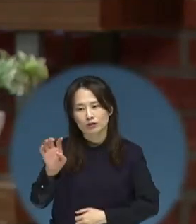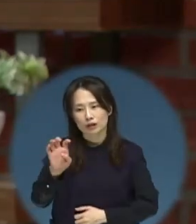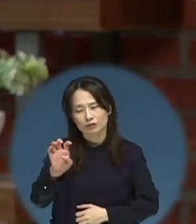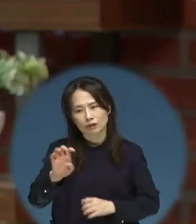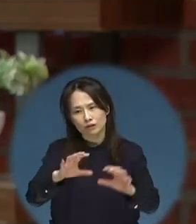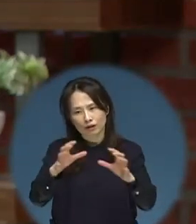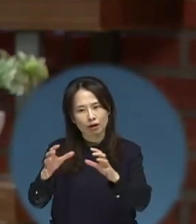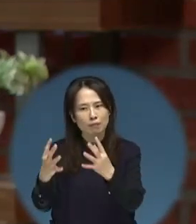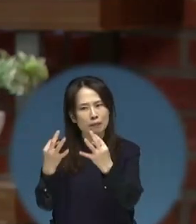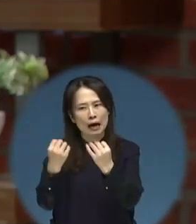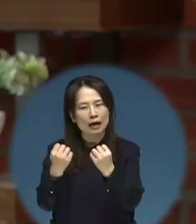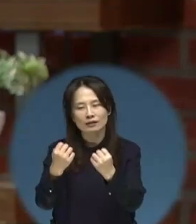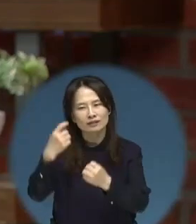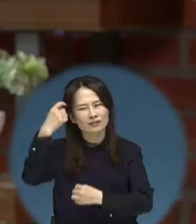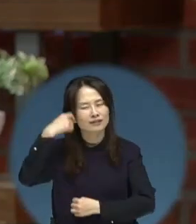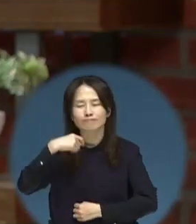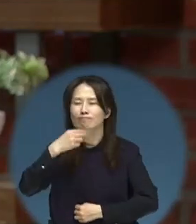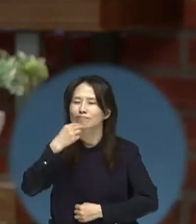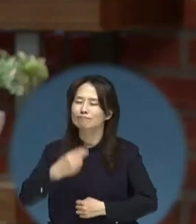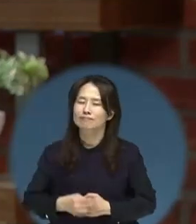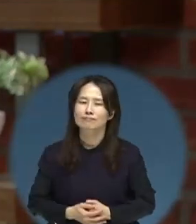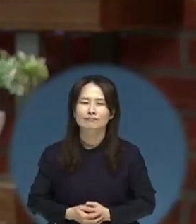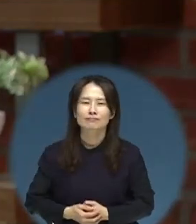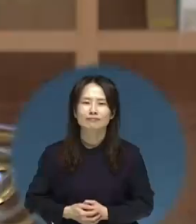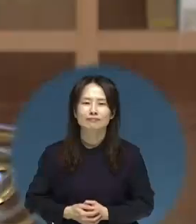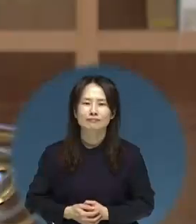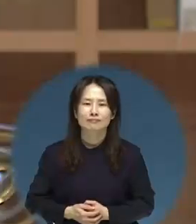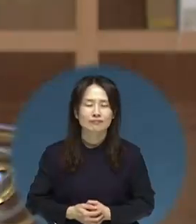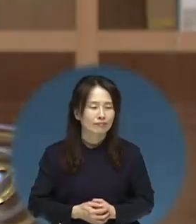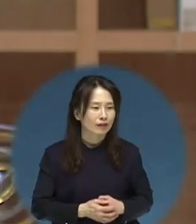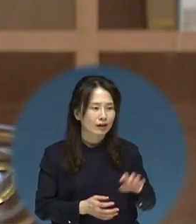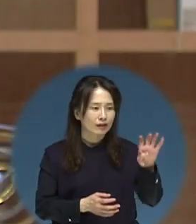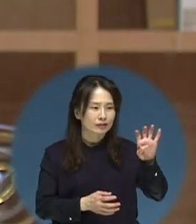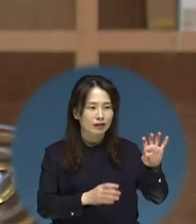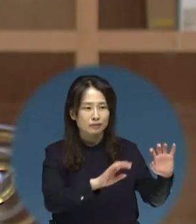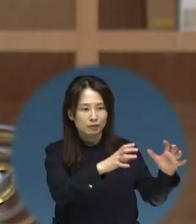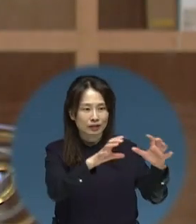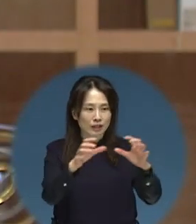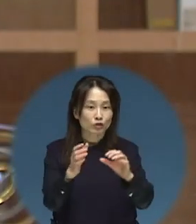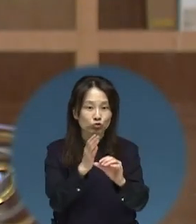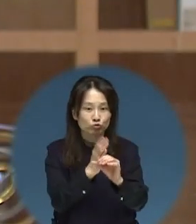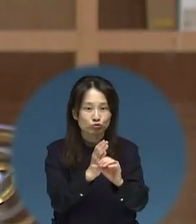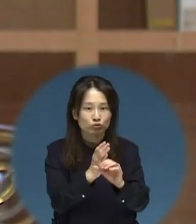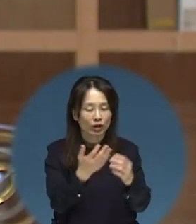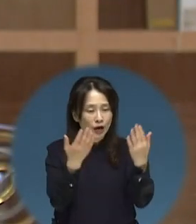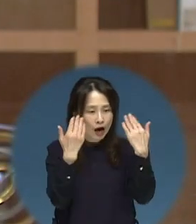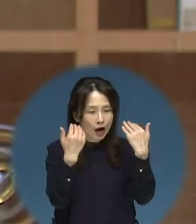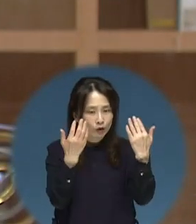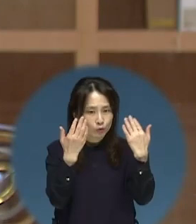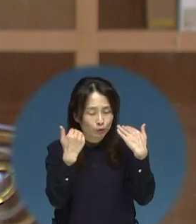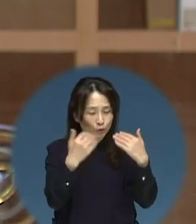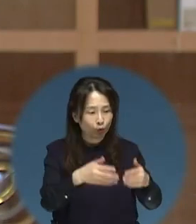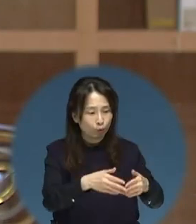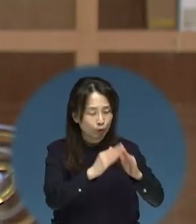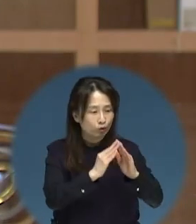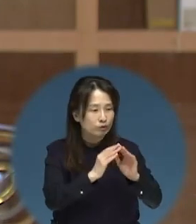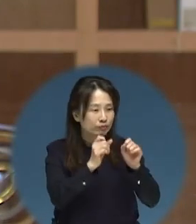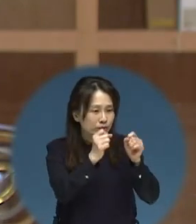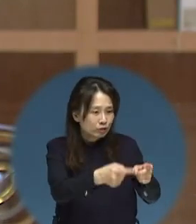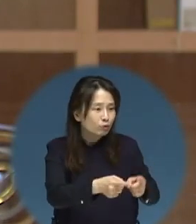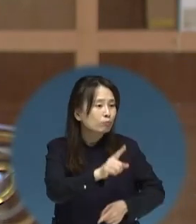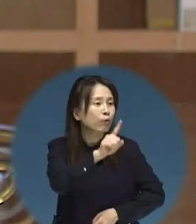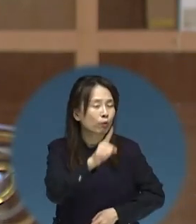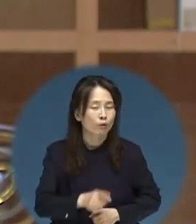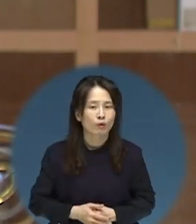많지는 않은 것 같은데. 근데 이제 그 40여 개국 중에서 여기에 학교라는 개념이 떠오르기 시작한 건 언제, 어디서